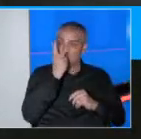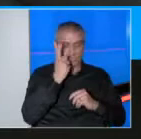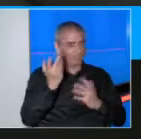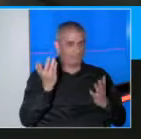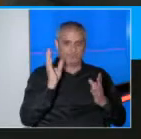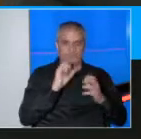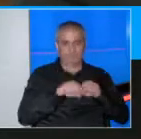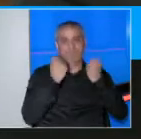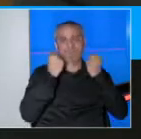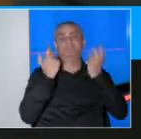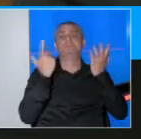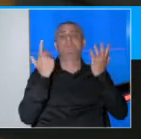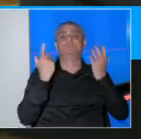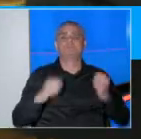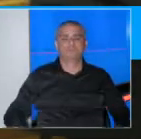בטח מערערים.